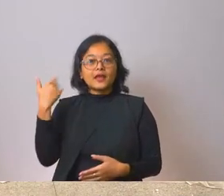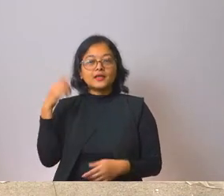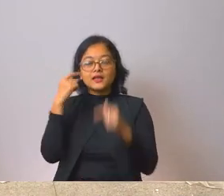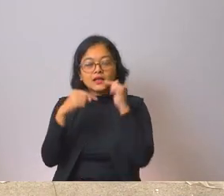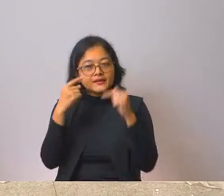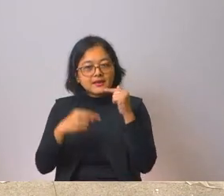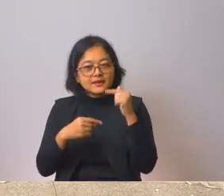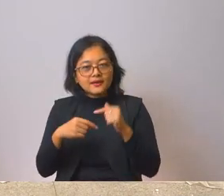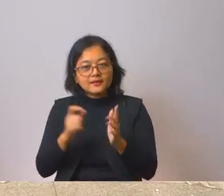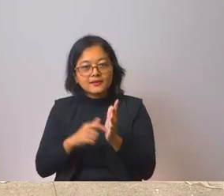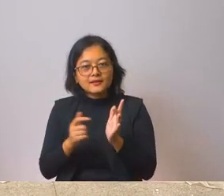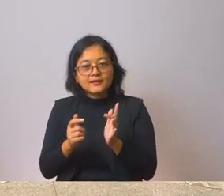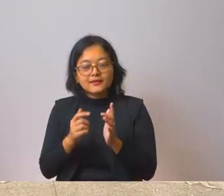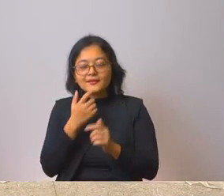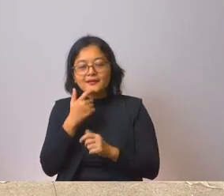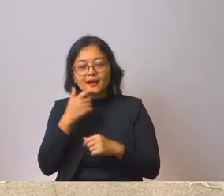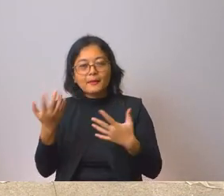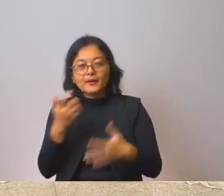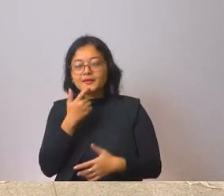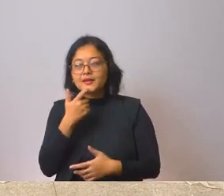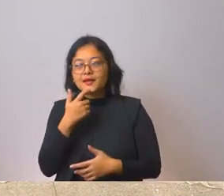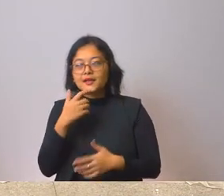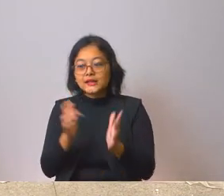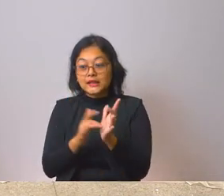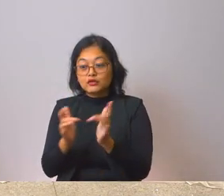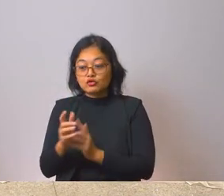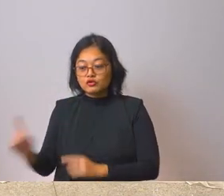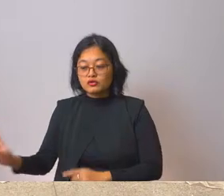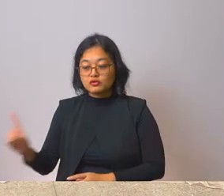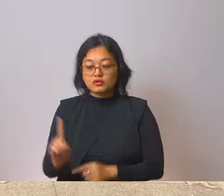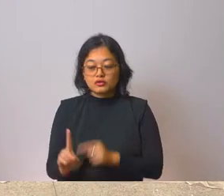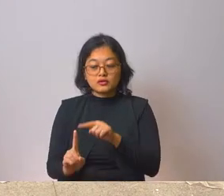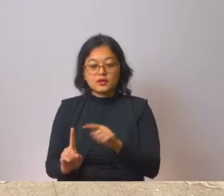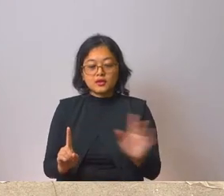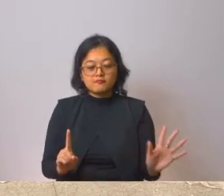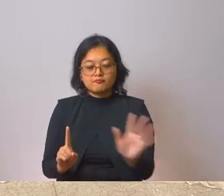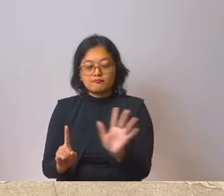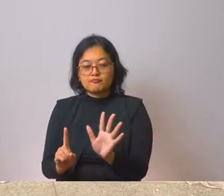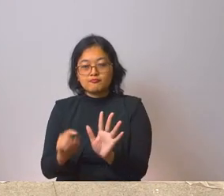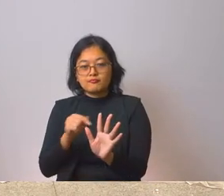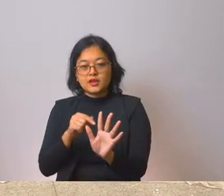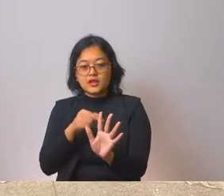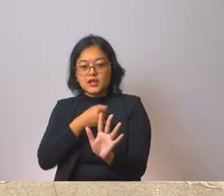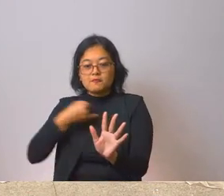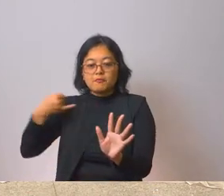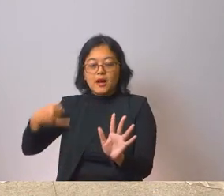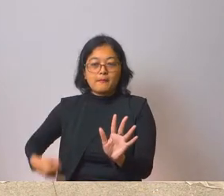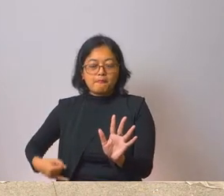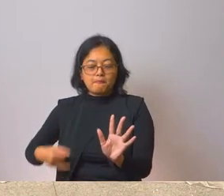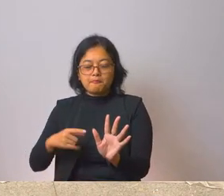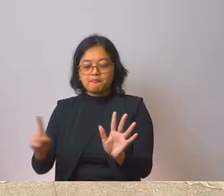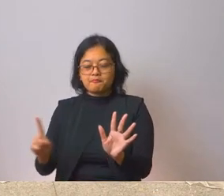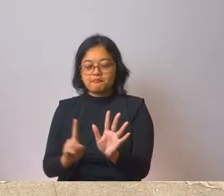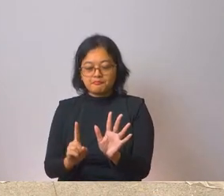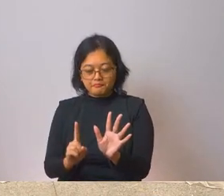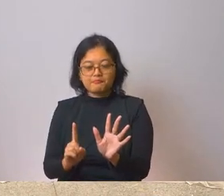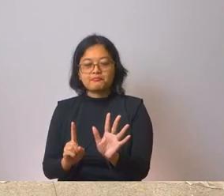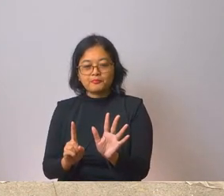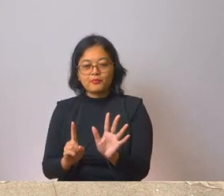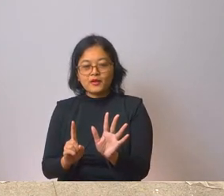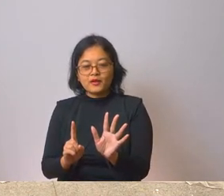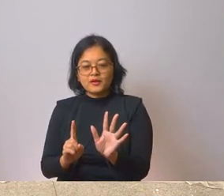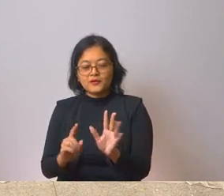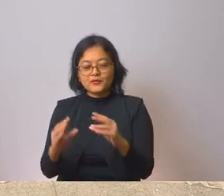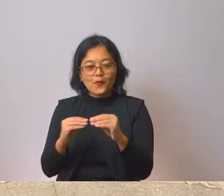Taurat, orang-orang yang tahu beragama itu biasanya simbolnya sebagai simbol apa? Orang tua ya. Oh, janggutnya